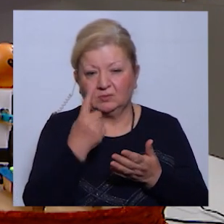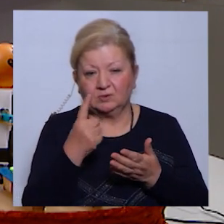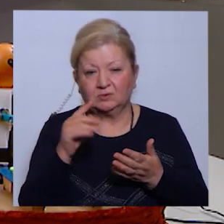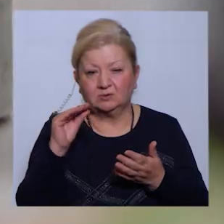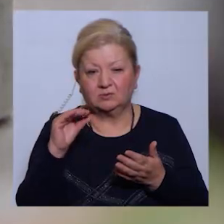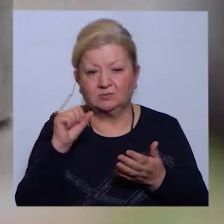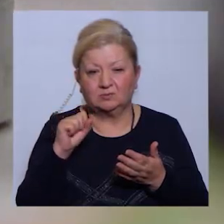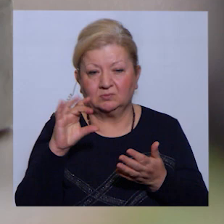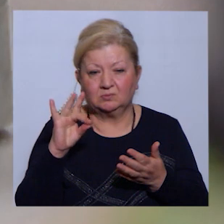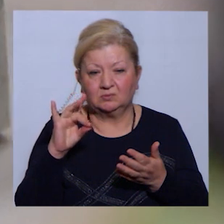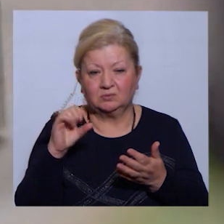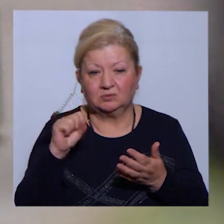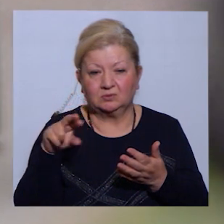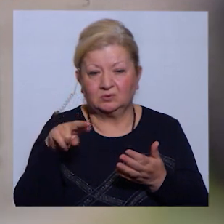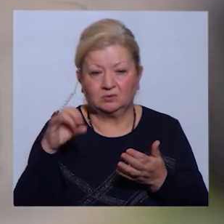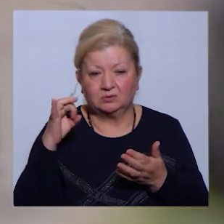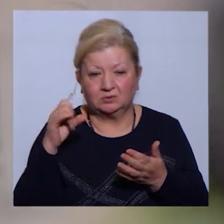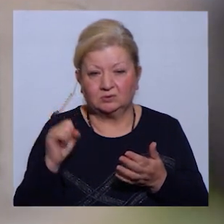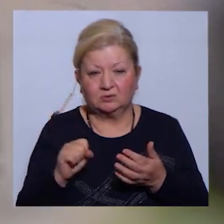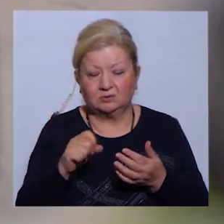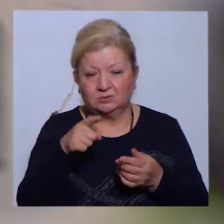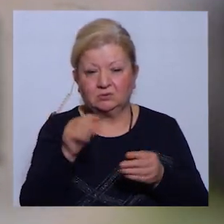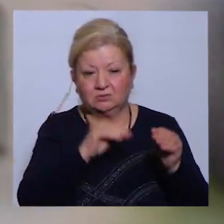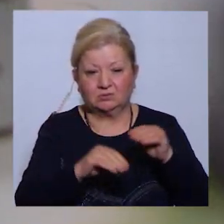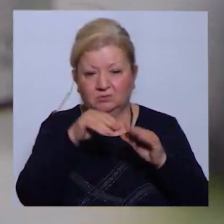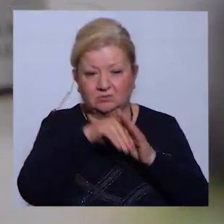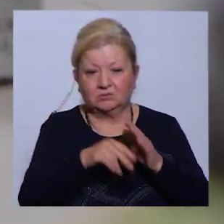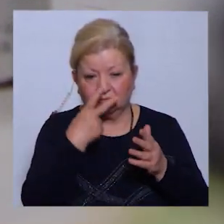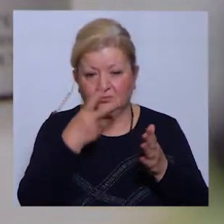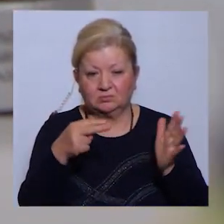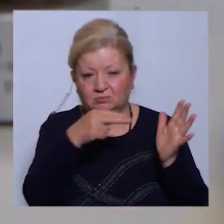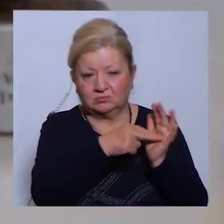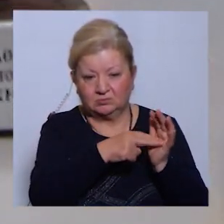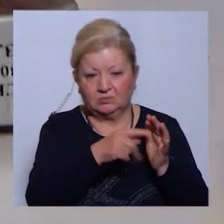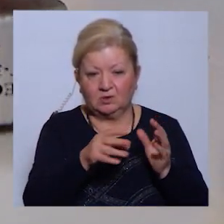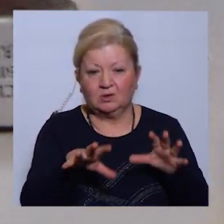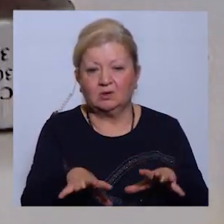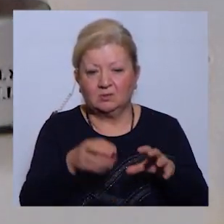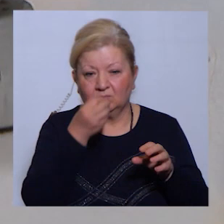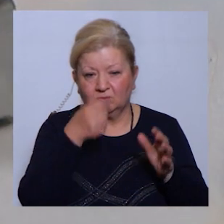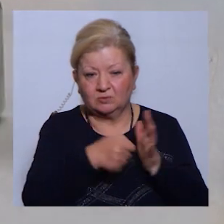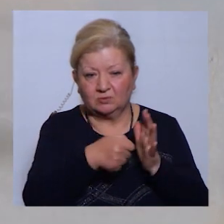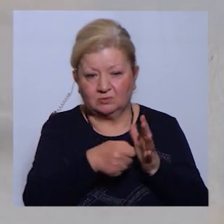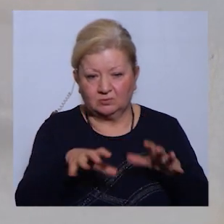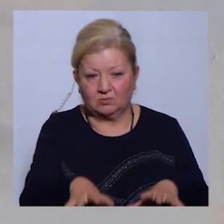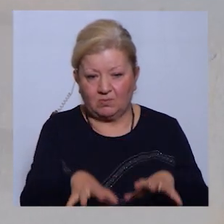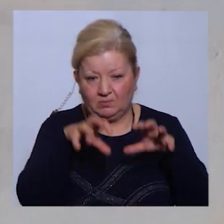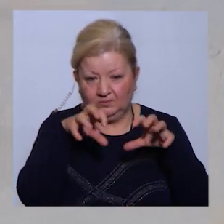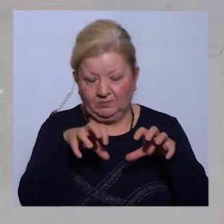ერთფარადიანი ტევადობა და მოდით ჩავრთოთ კვებისწყარო, დავმუხტოთ აი ეს ძრავა, რომელიც